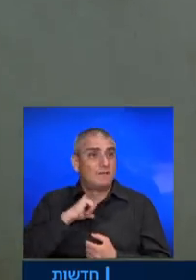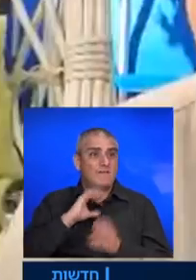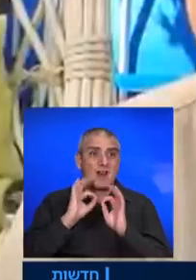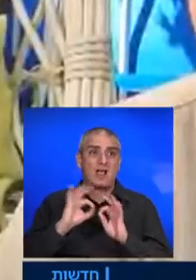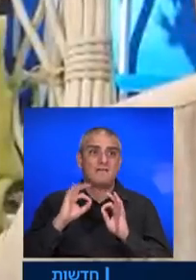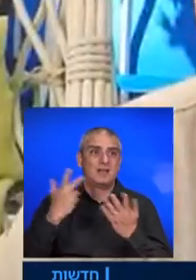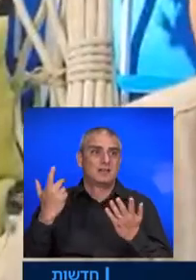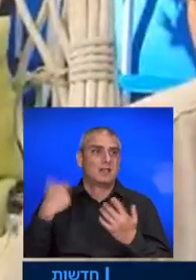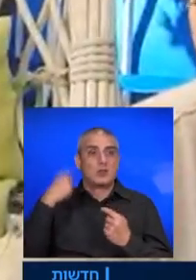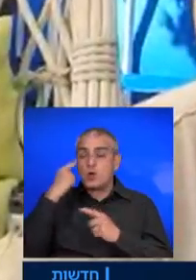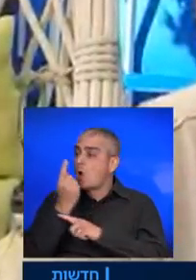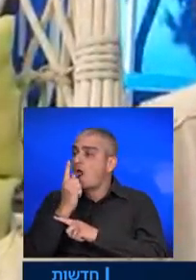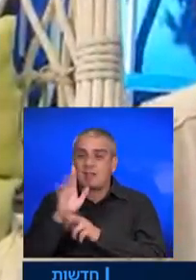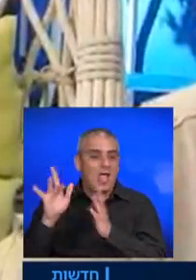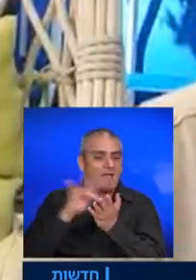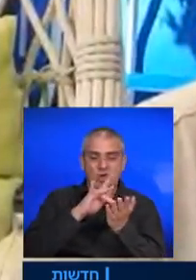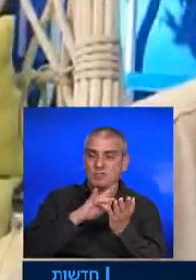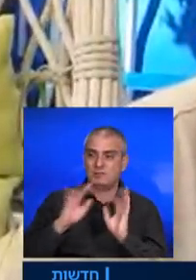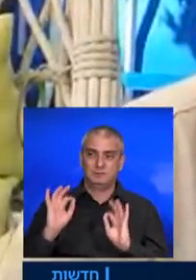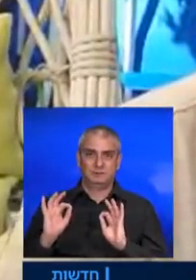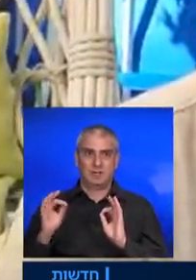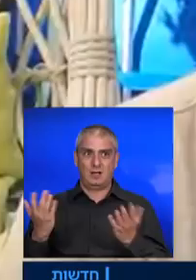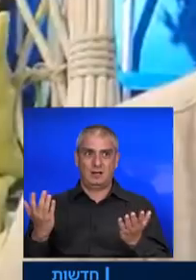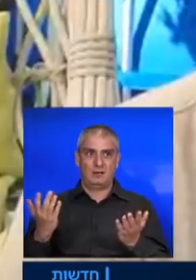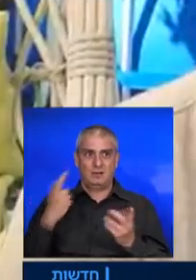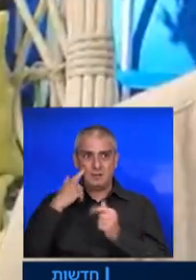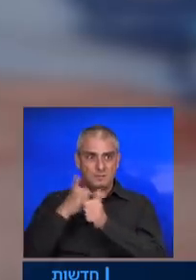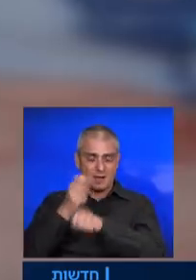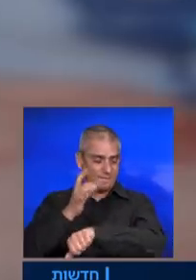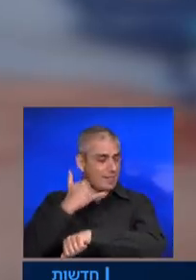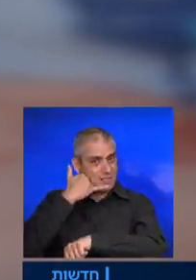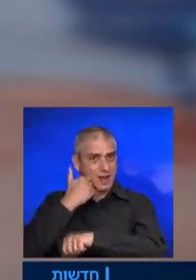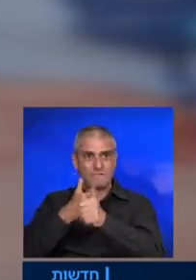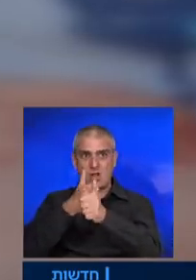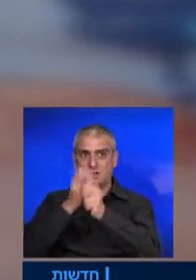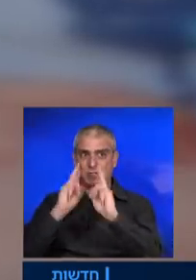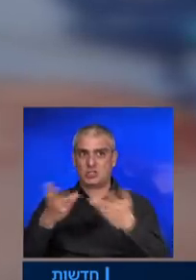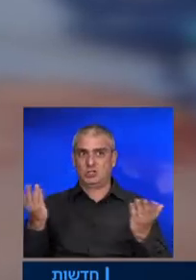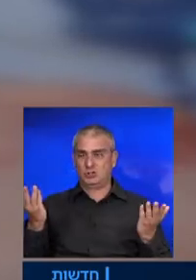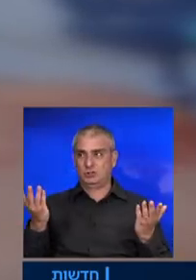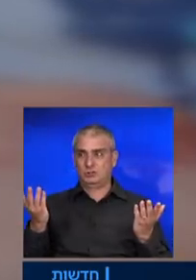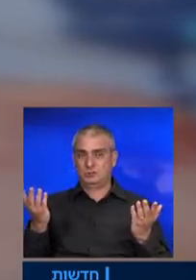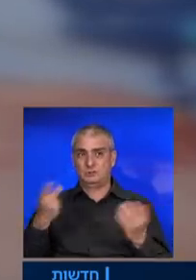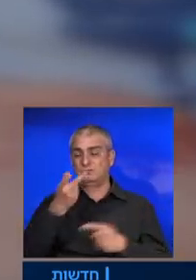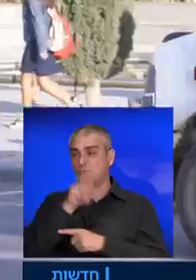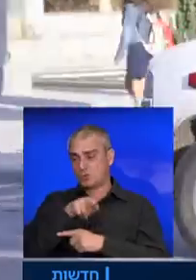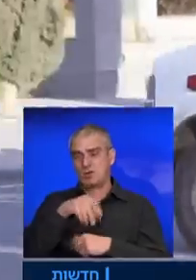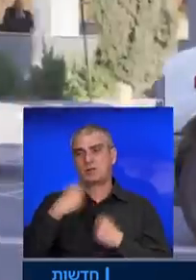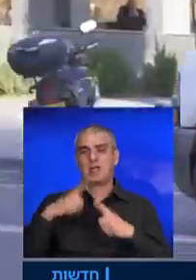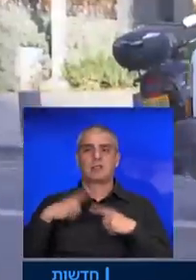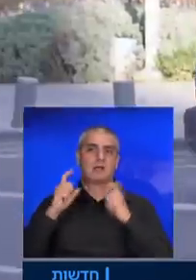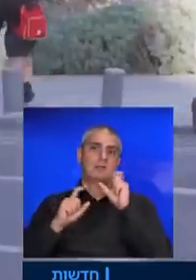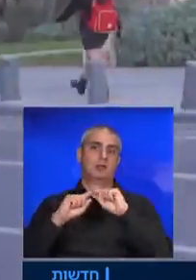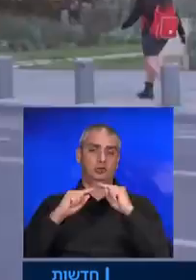דקה איפה כל ילד נמצא. מעקב בטלפון יש לנו עליהם. במותו עתה יעניק חיים לאחרים.